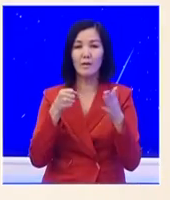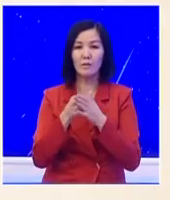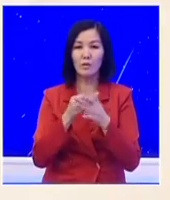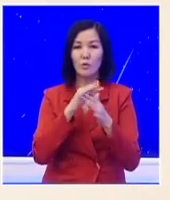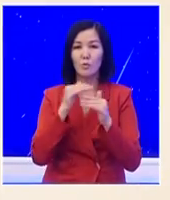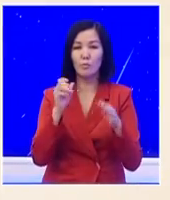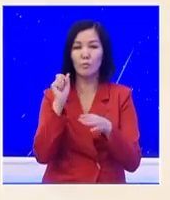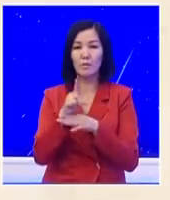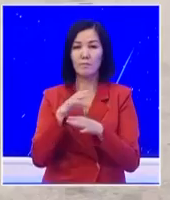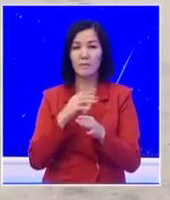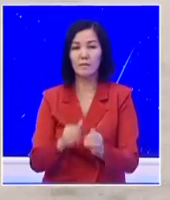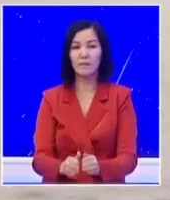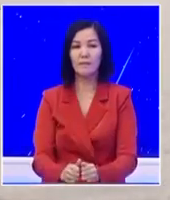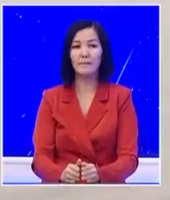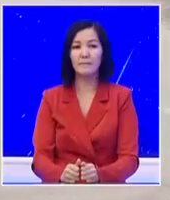тапсырды.